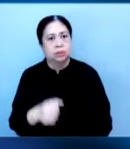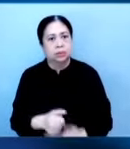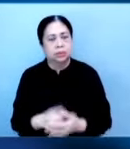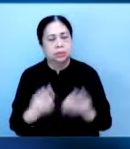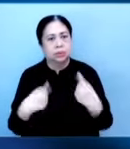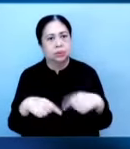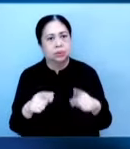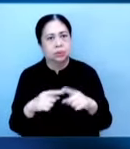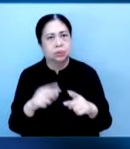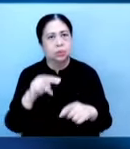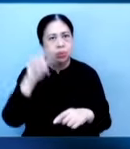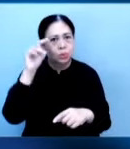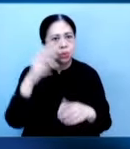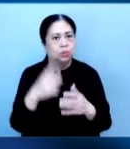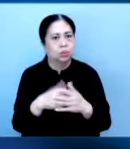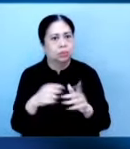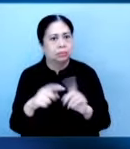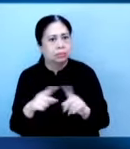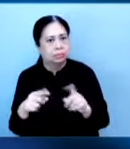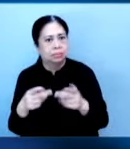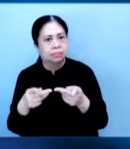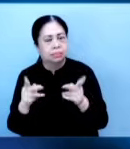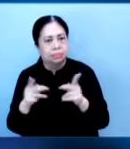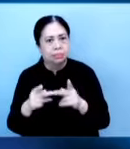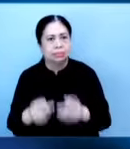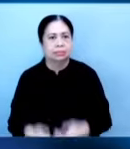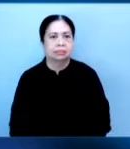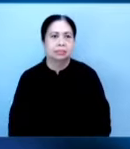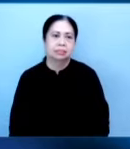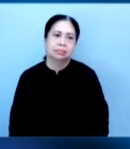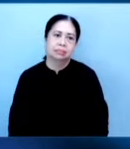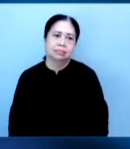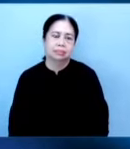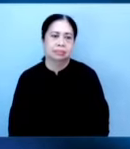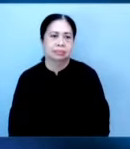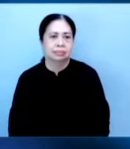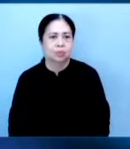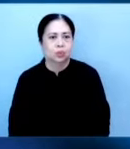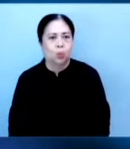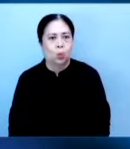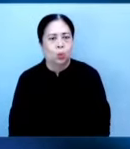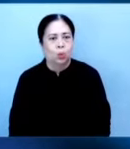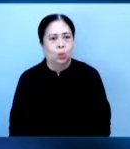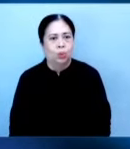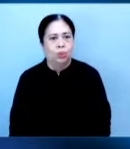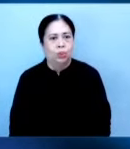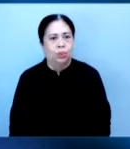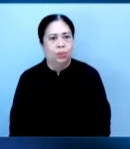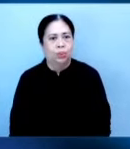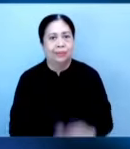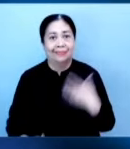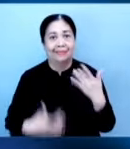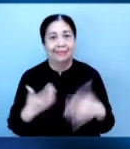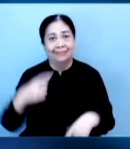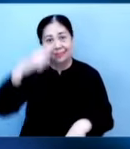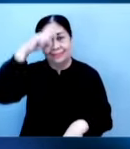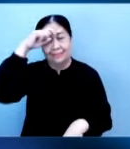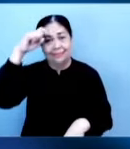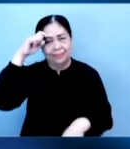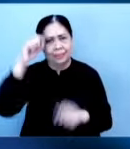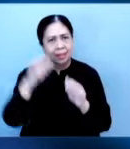ng nor Sige na Okay I'm sure Excited na yung mga kapatid natin lalo't pa- summer na nga paano ba nila kayo